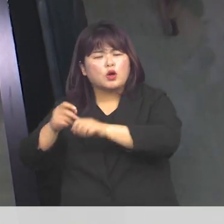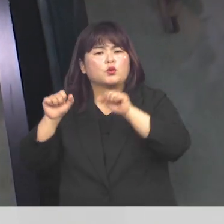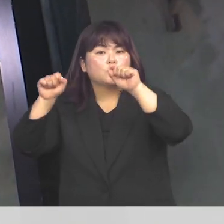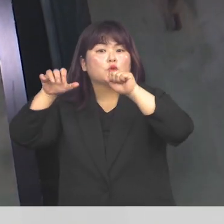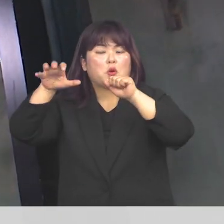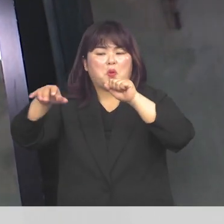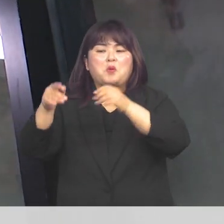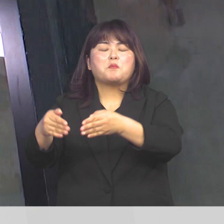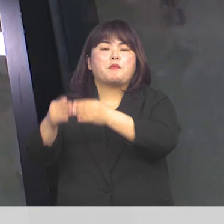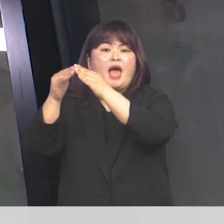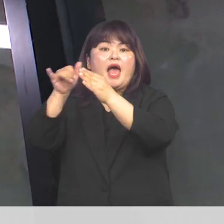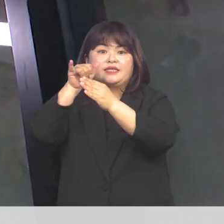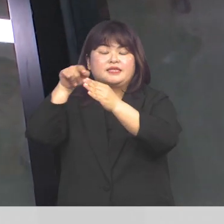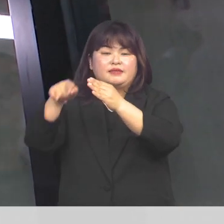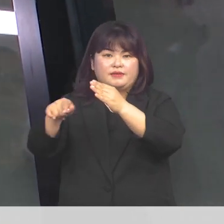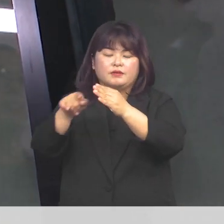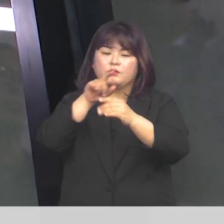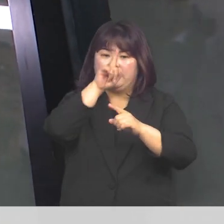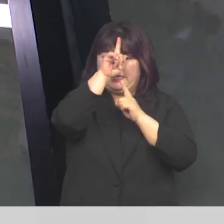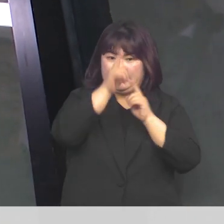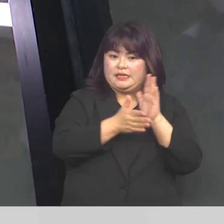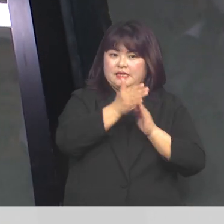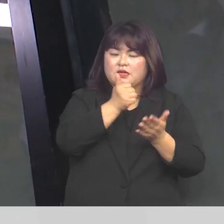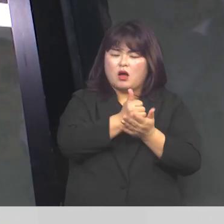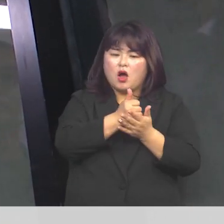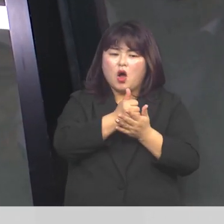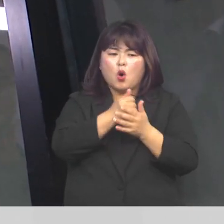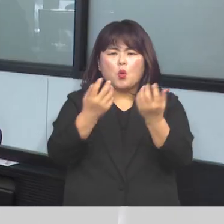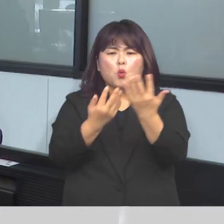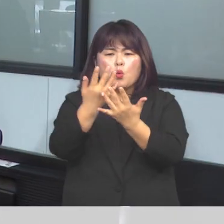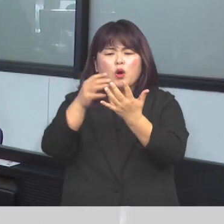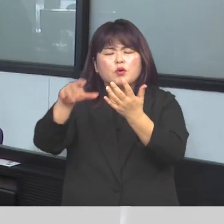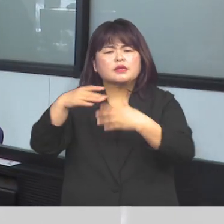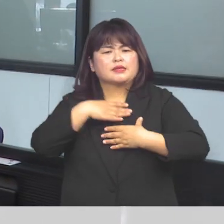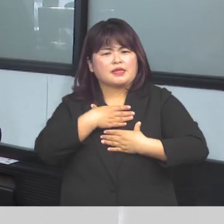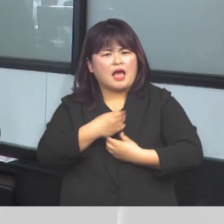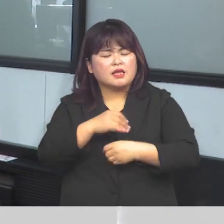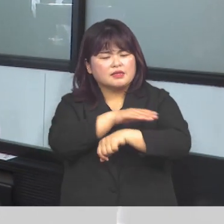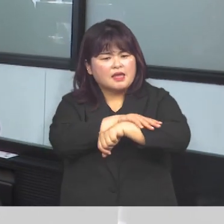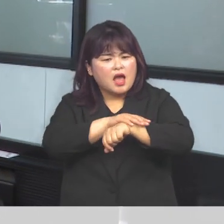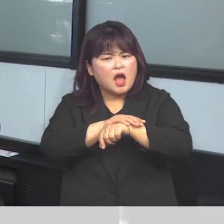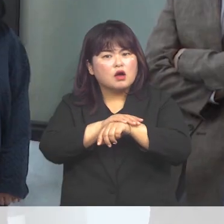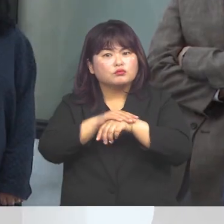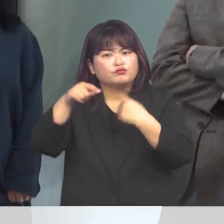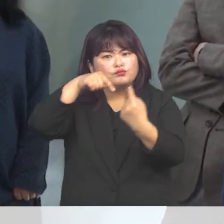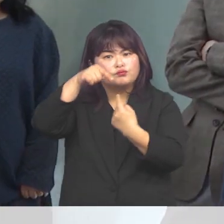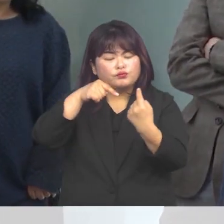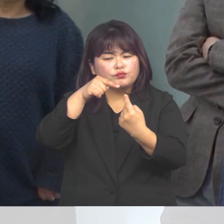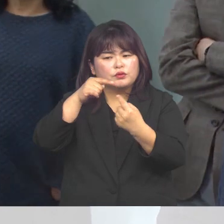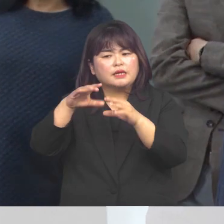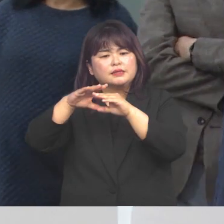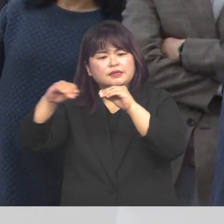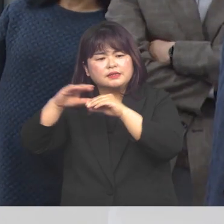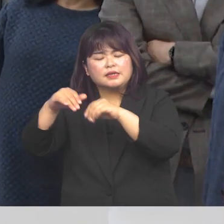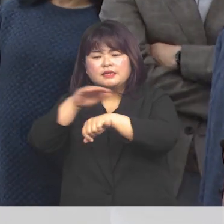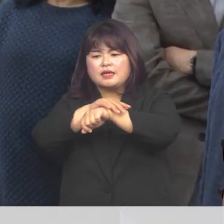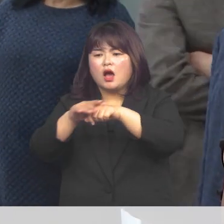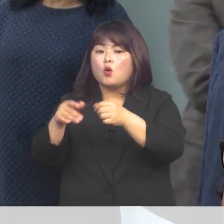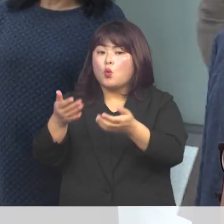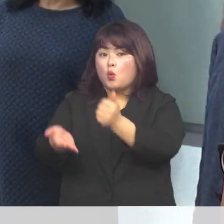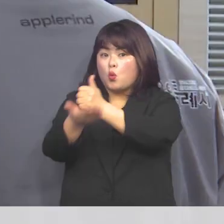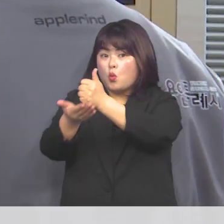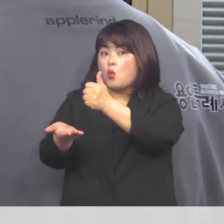조성되어 있습니다. 이 시장은 소각장의 안전한 운영과 타 기관과의 협업, 시민 친화 공간 조성 등을